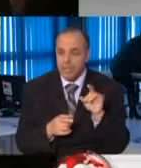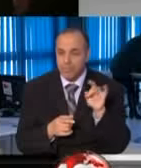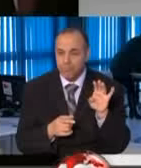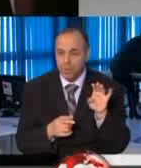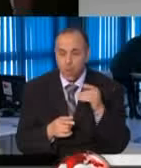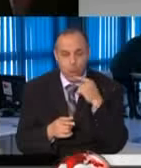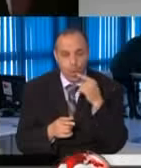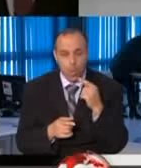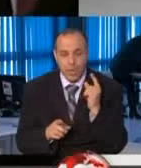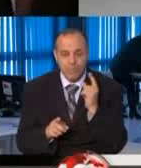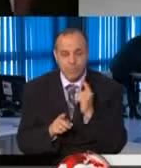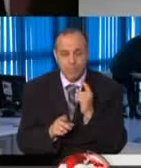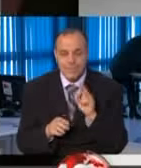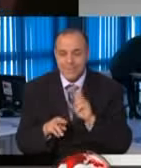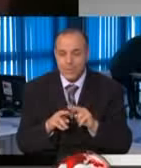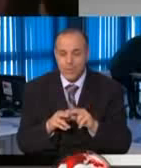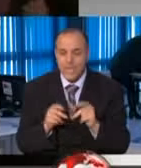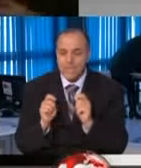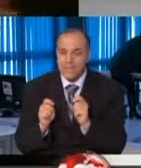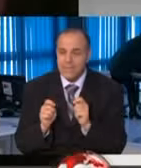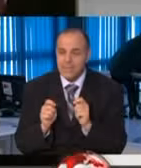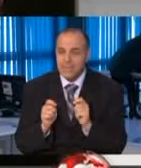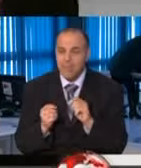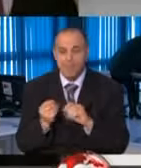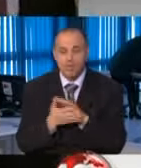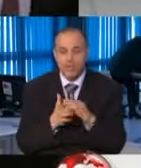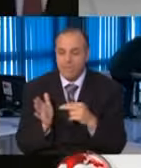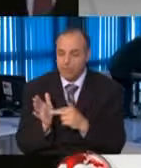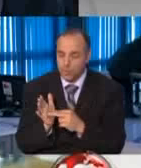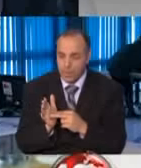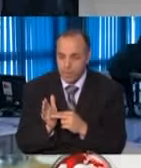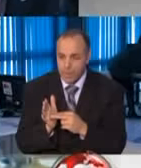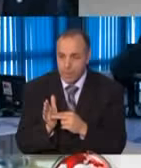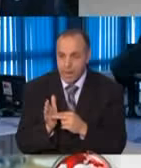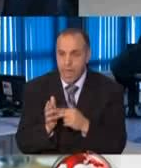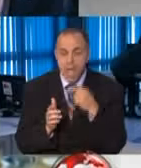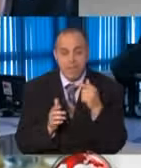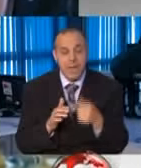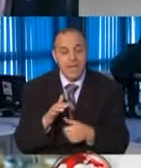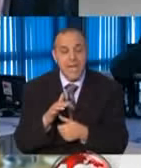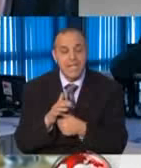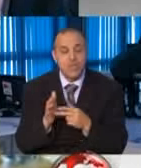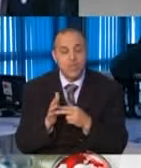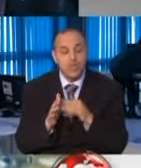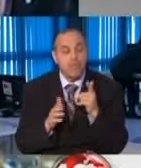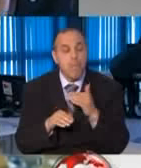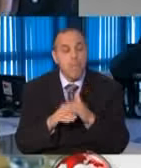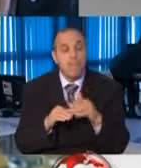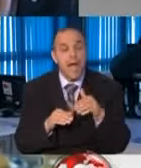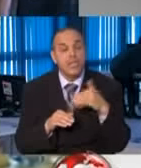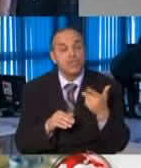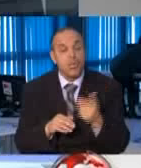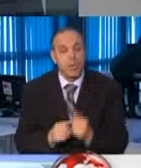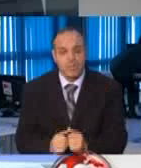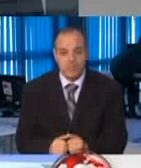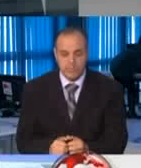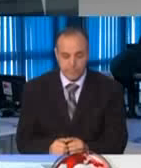رهن التقدم باتجاه تسوية سياسية للأزمة السورية بمصير الرئيس الحالي بشار الأسد.